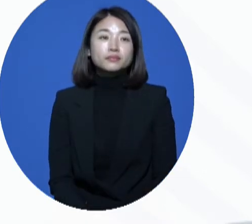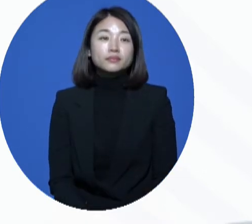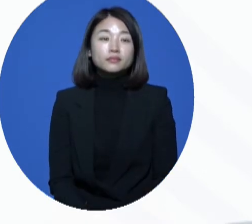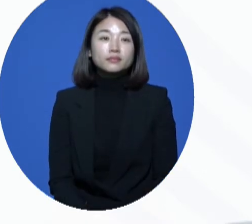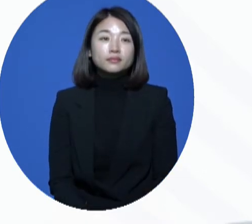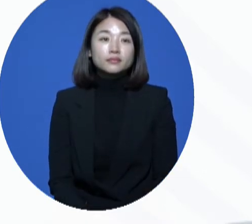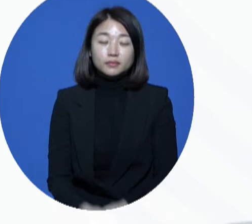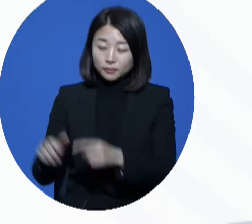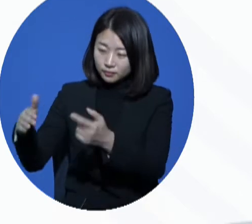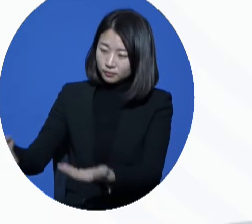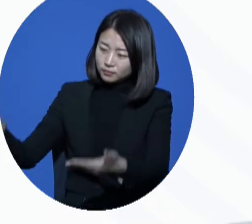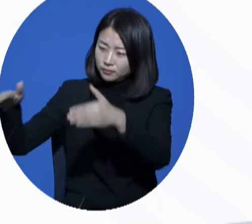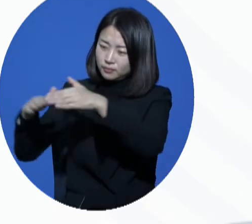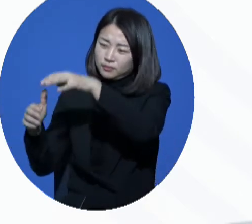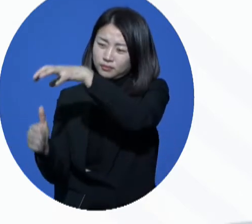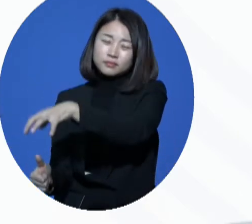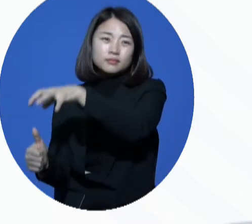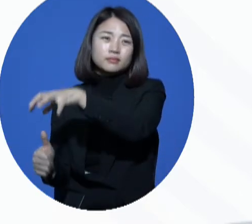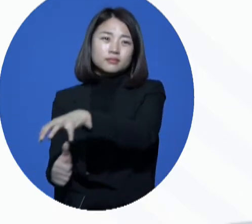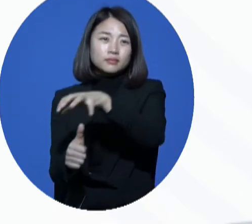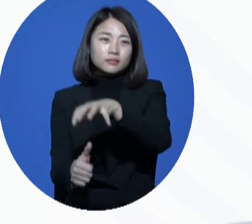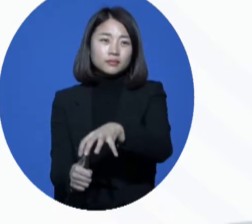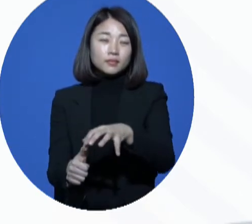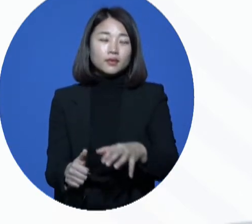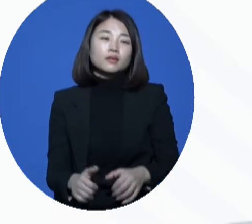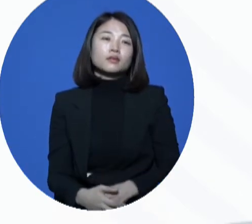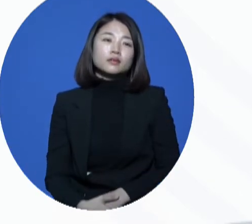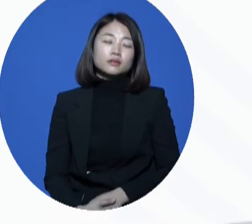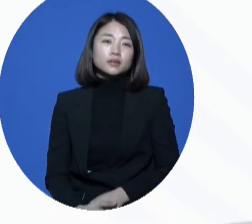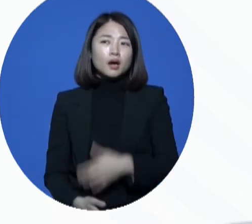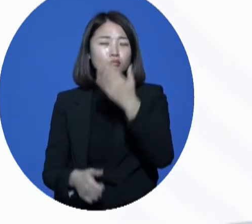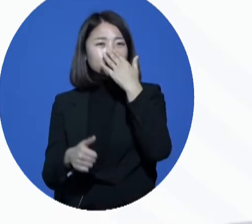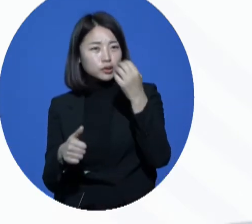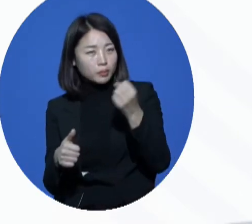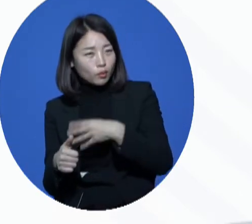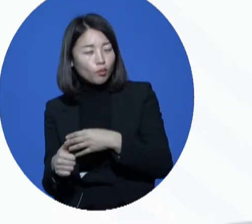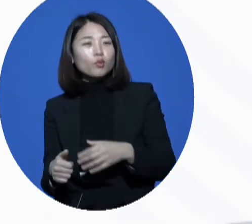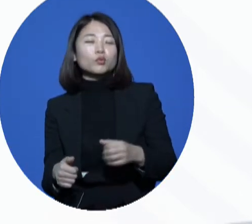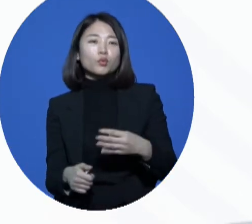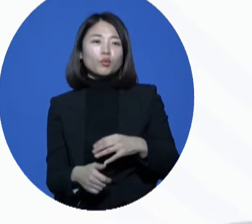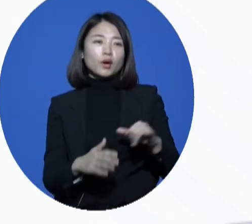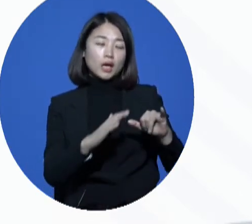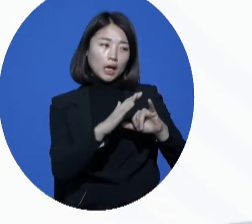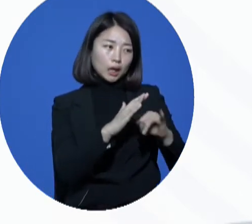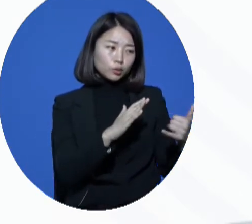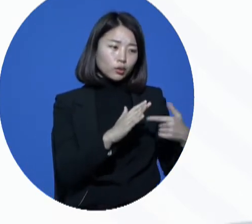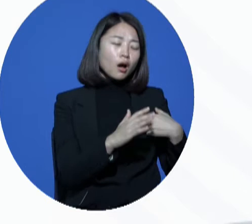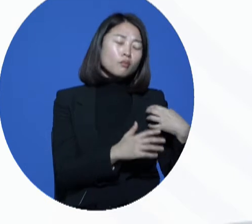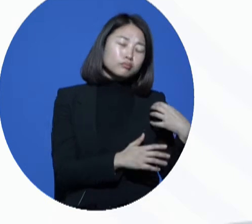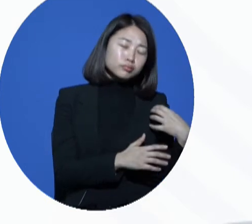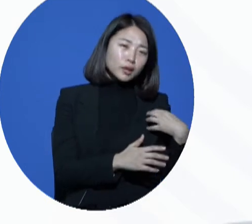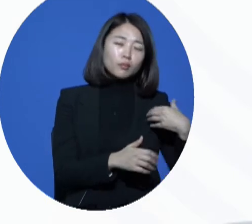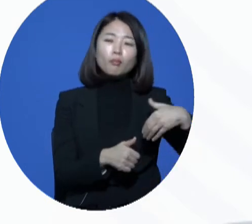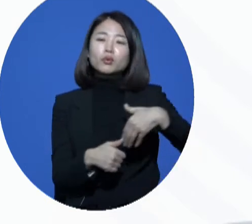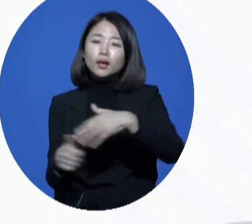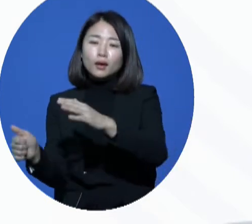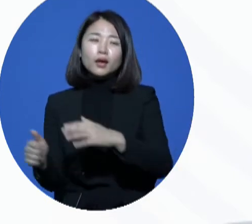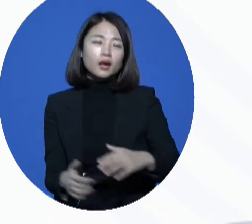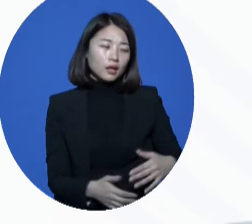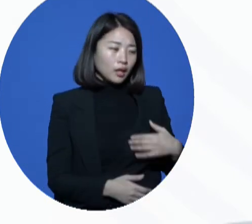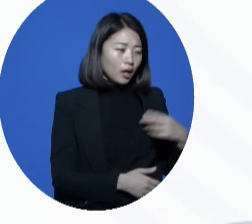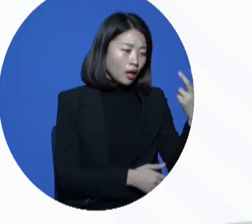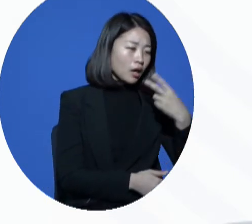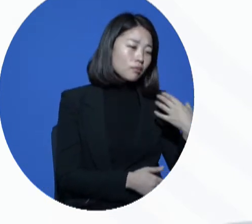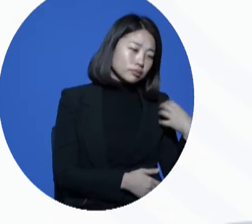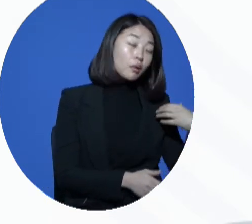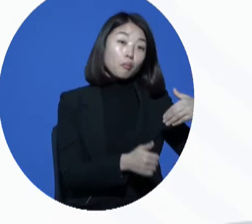시설화된 사회, 시설 사회에서 가족의 문제로 차별받고 가족의 부담이라는 이유로 시설에 장애인이 보내지는 것이